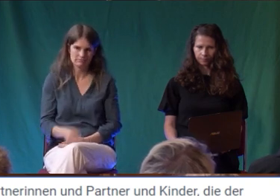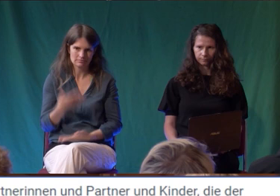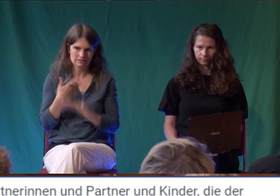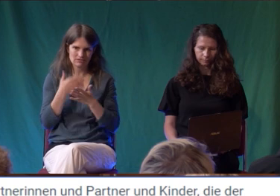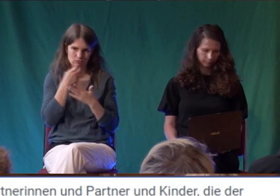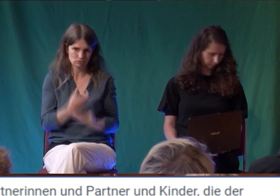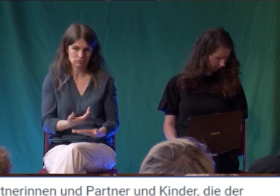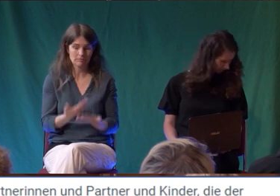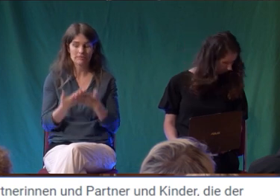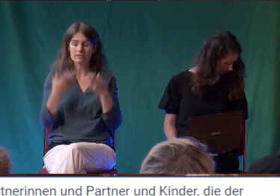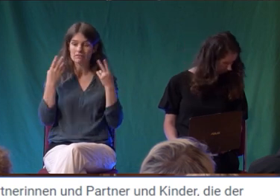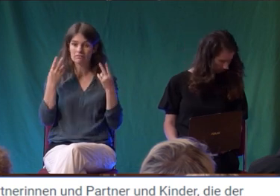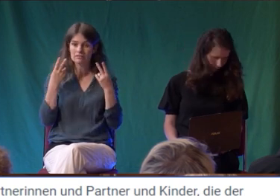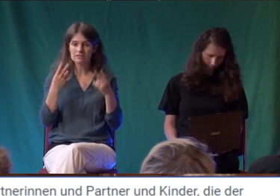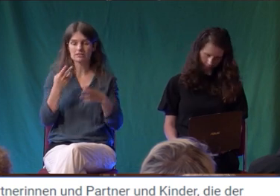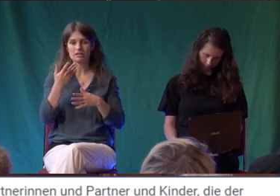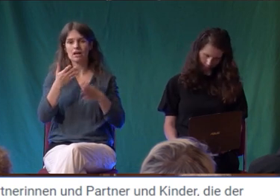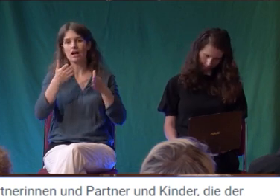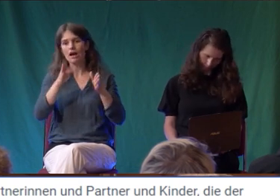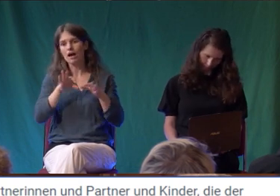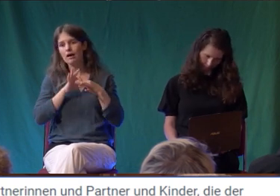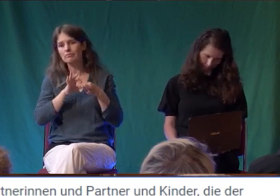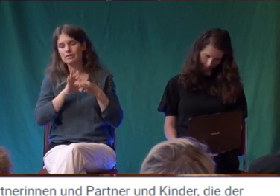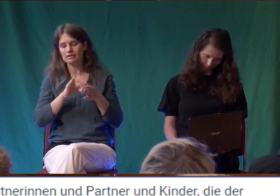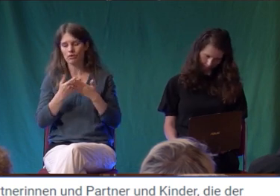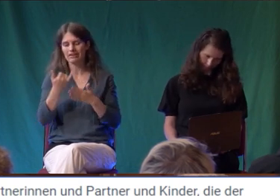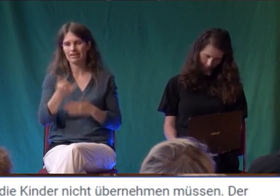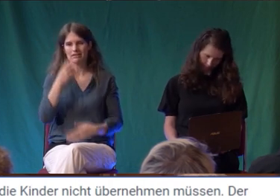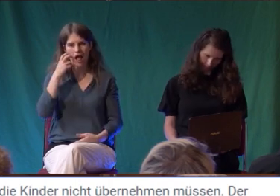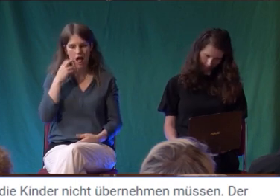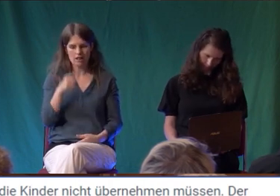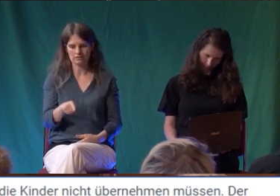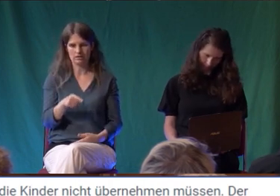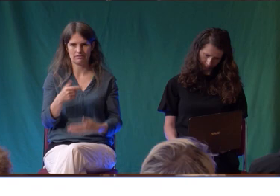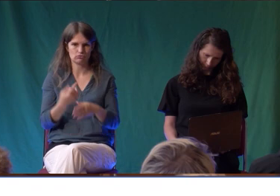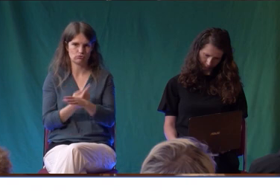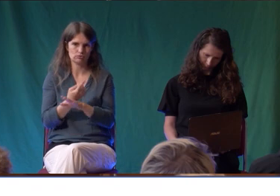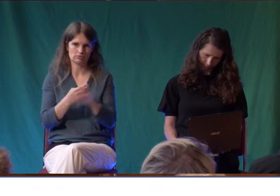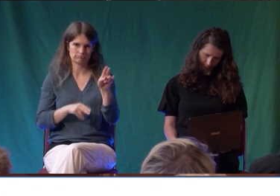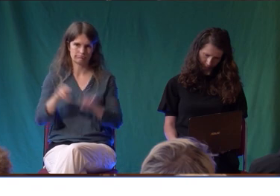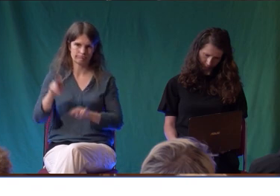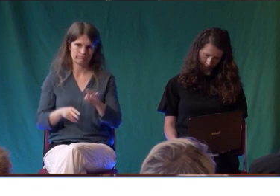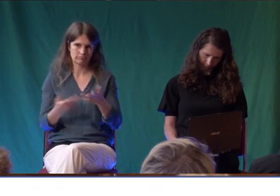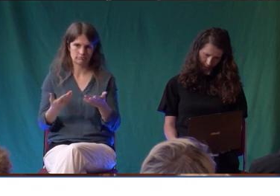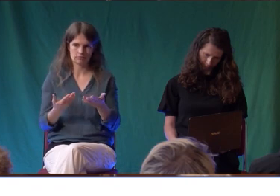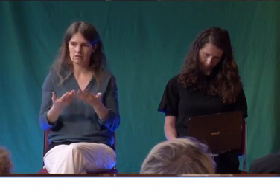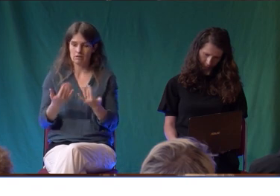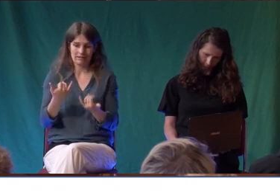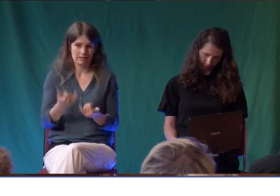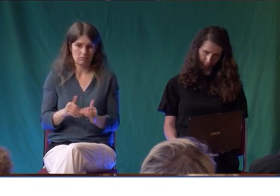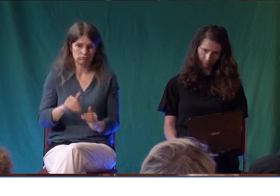Alter des Kindes sehr unterschiedlich ist wann elternassistenz erforderlich ist